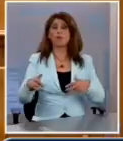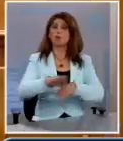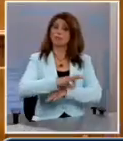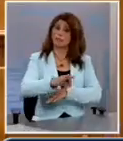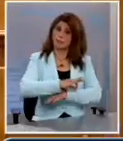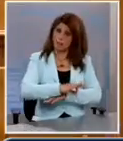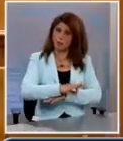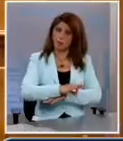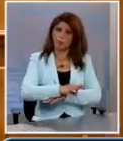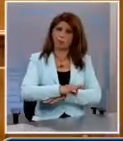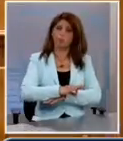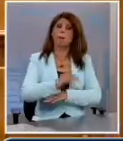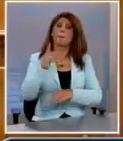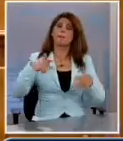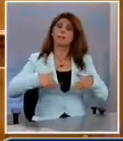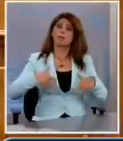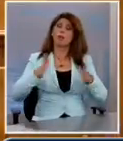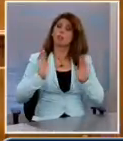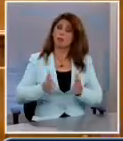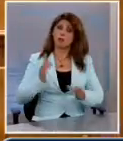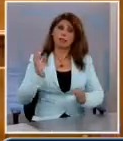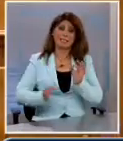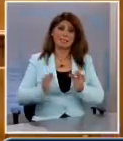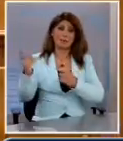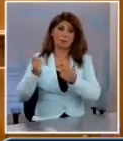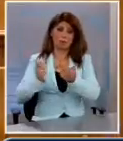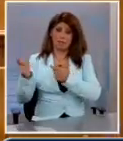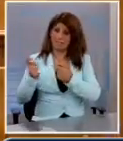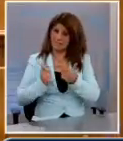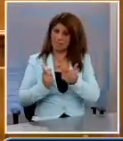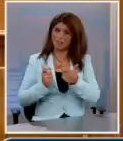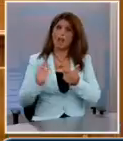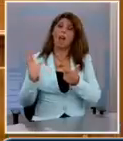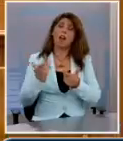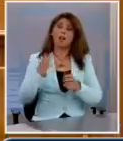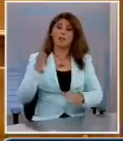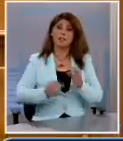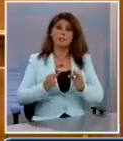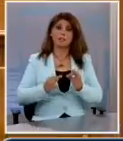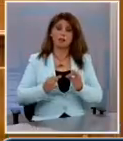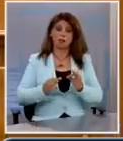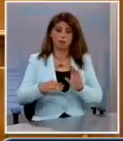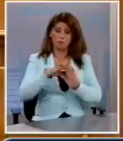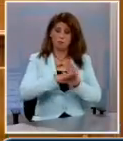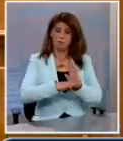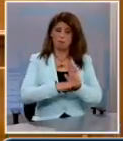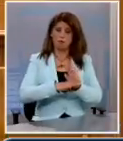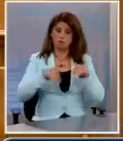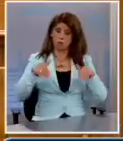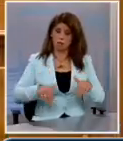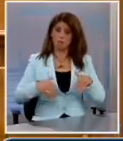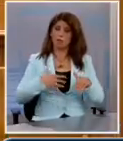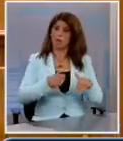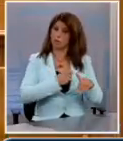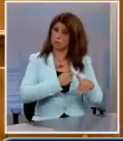σχέδιο, μια κυβέρνηση η οποία θα μπορεί να συζητά με τους δανειστές, αλλά να συζητά με όρους αμοιβαίου σεβασμού και αξιοπιστίας,